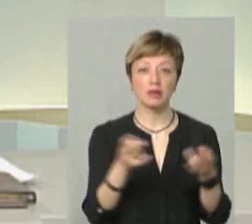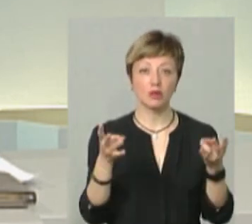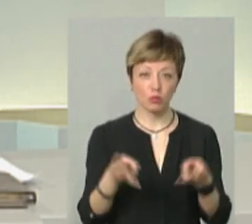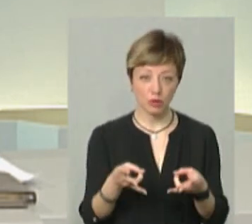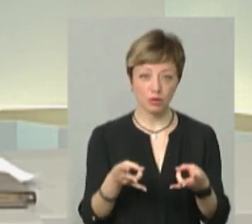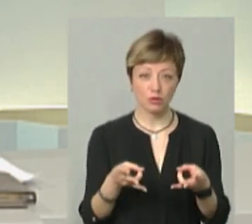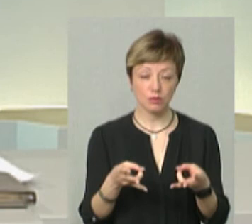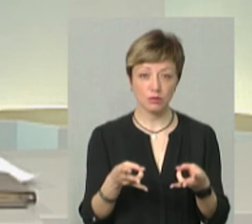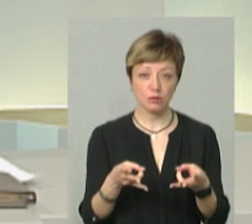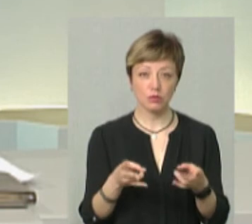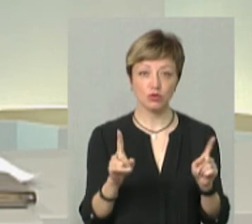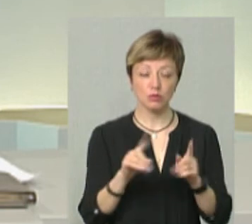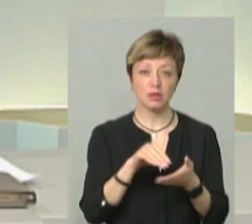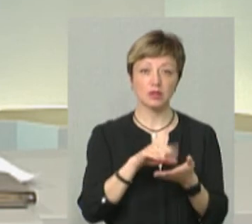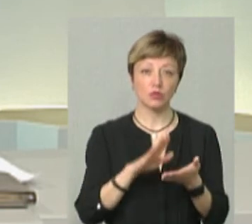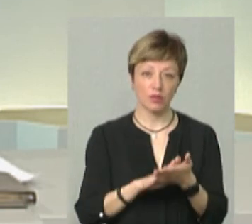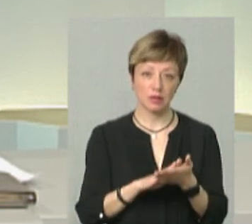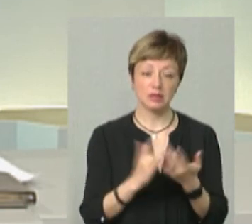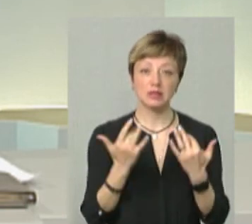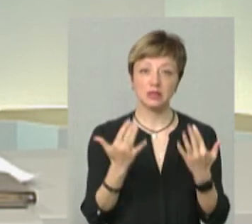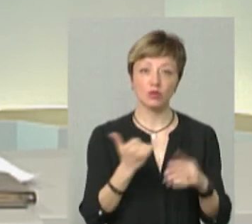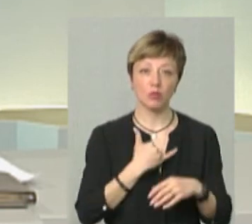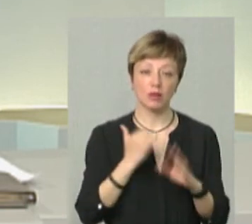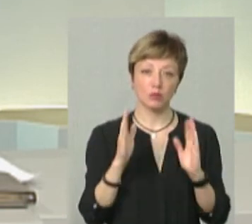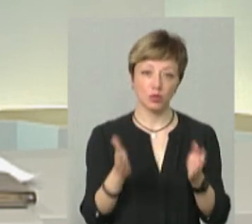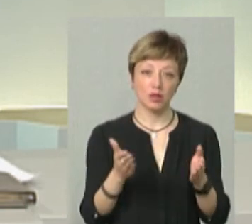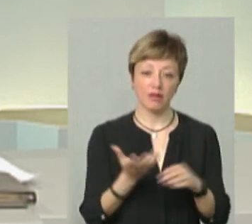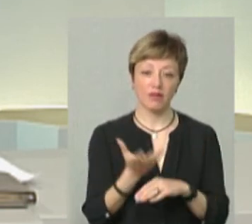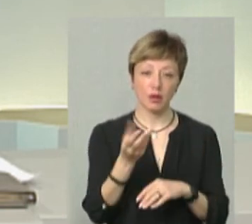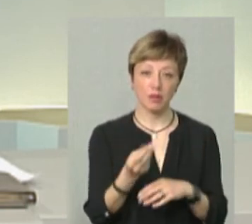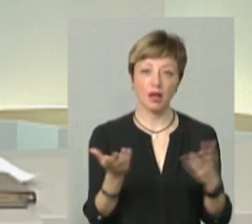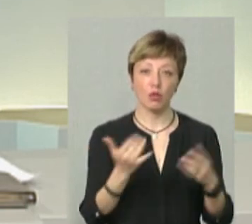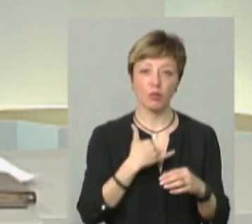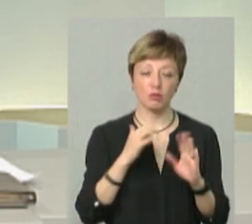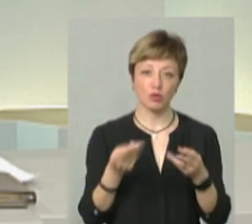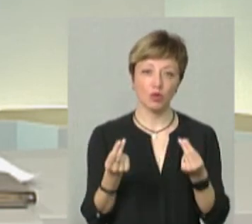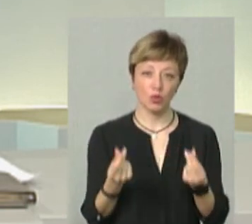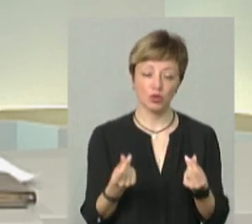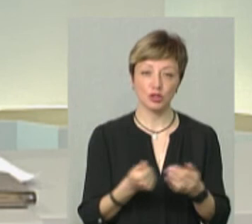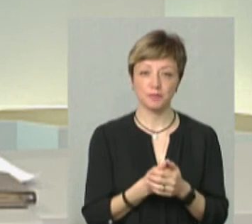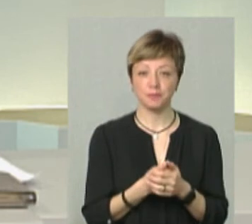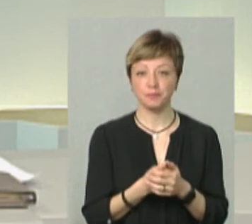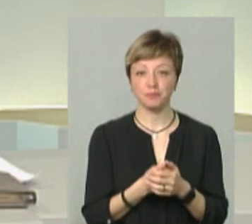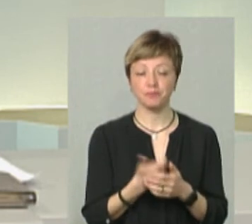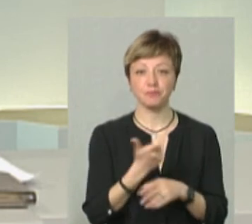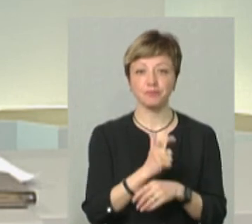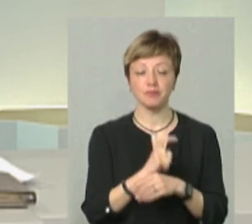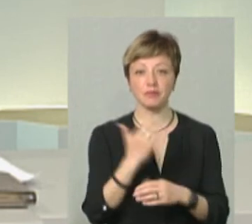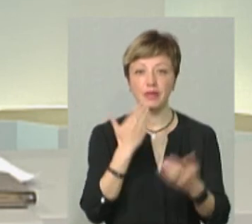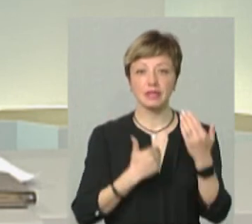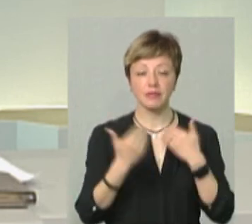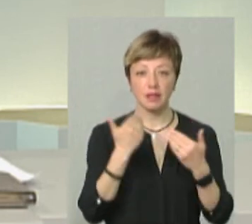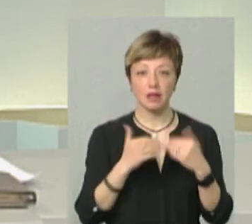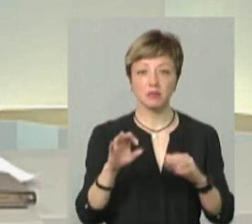необхідно для того, щоб зареєструватися, скільки у мене буде виплата, які у мене будуть гроші. Дуже багато зверталися,